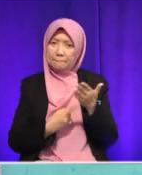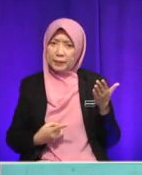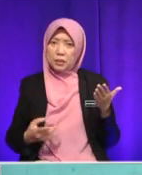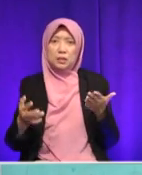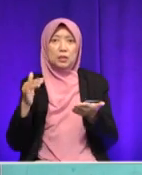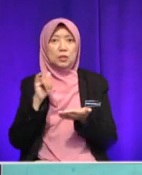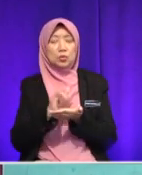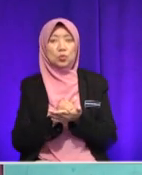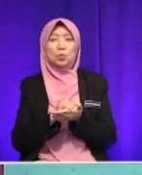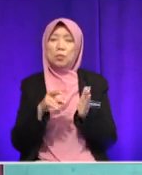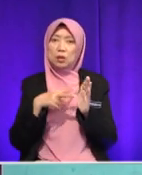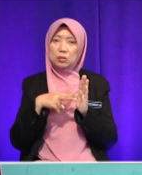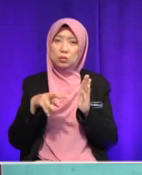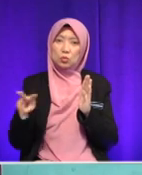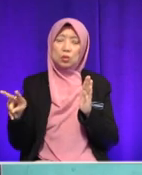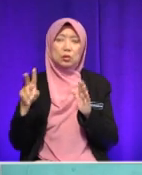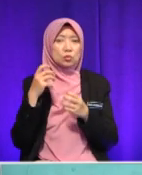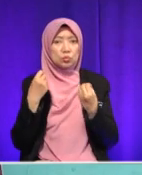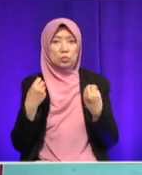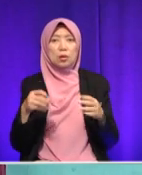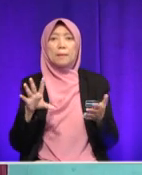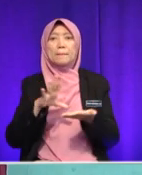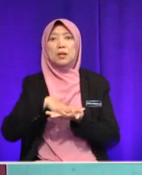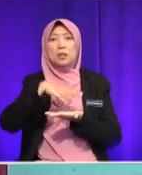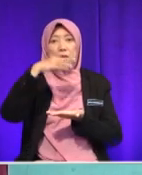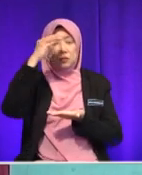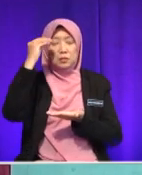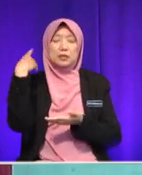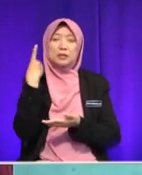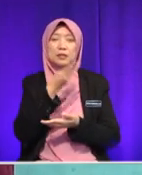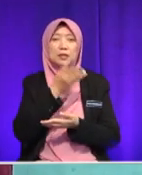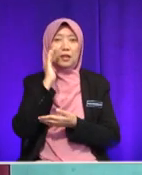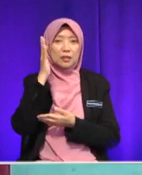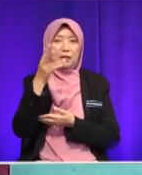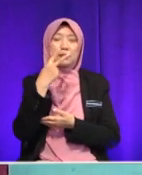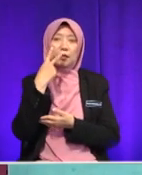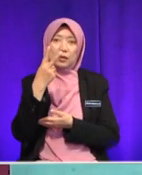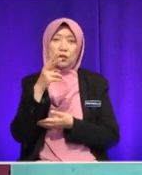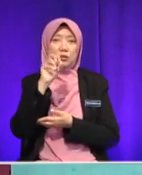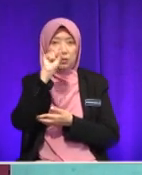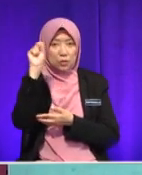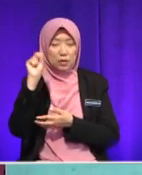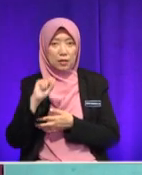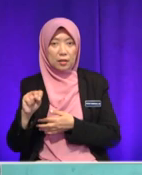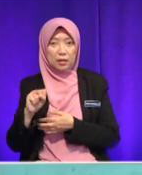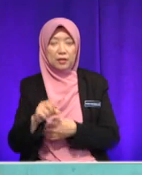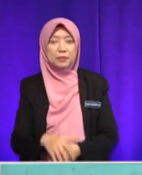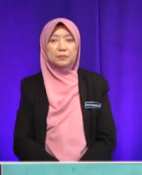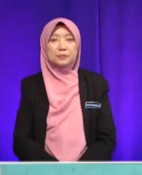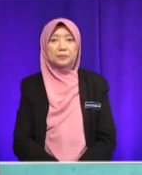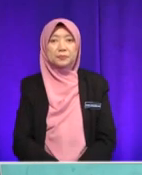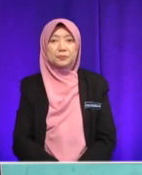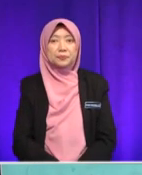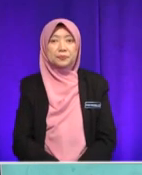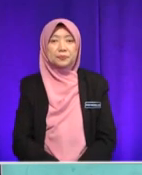Translasi, pantulan, putaran, anda pernah belajar semua tu. Ya. Jadi kita akan lihat soalan yang berkait. Okey, baik. Kita lihat soalan ini. Okay, kita